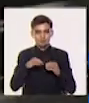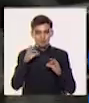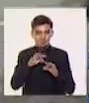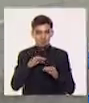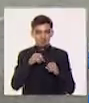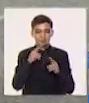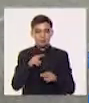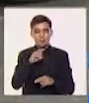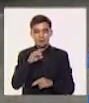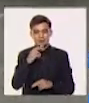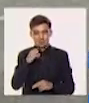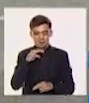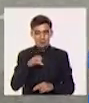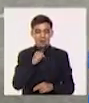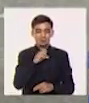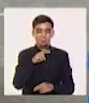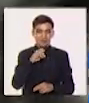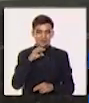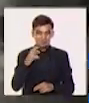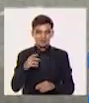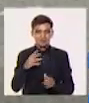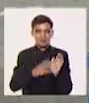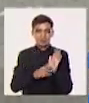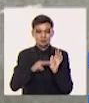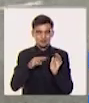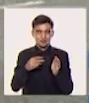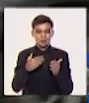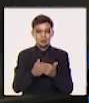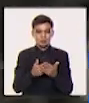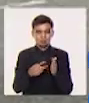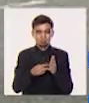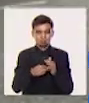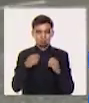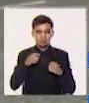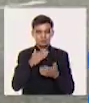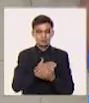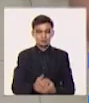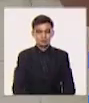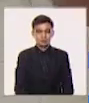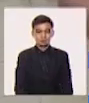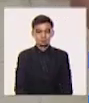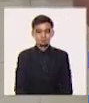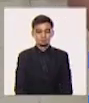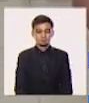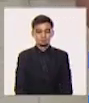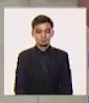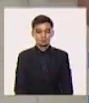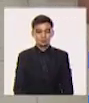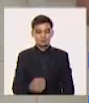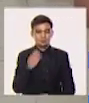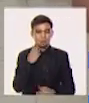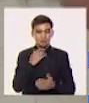осы парацетамол мен аспирин 90 теңгенің төңірегінде саудаланып жатыр екен. Қызылорда қаласындағы